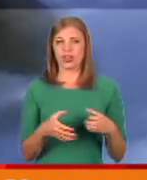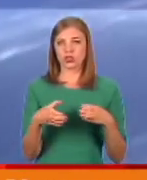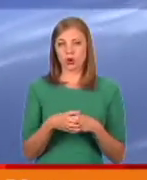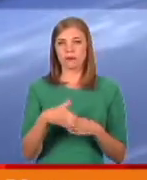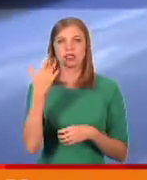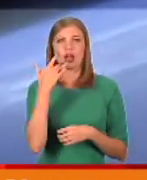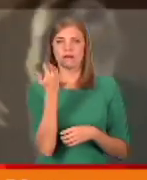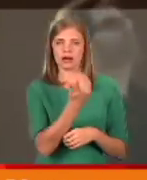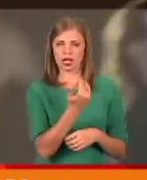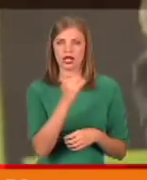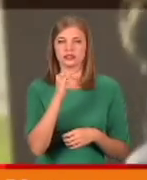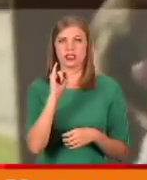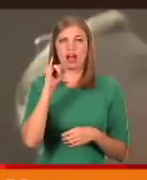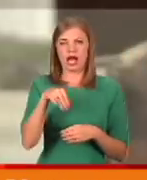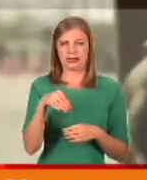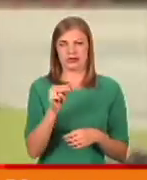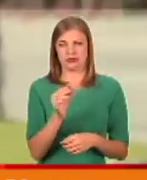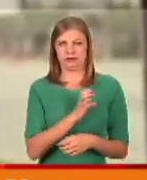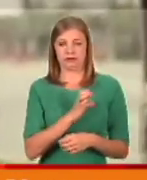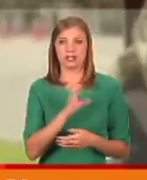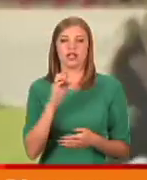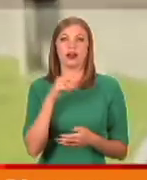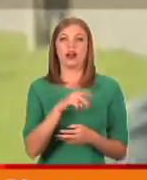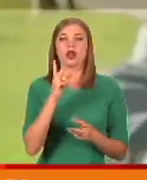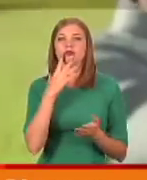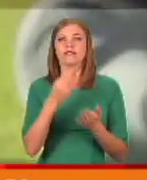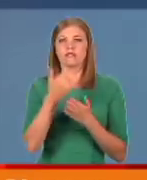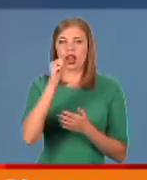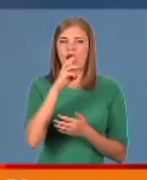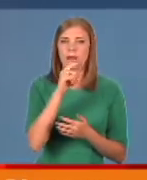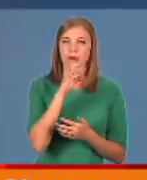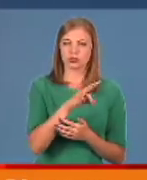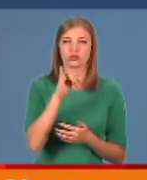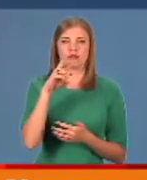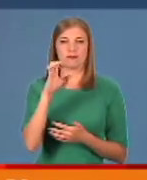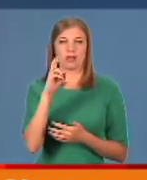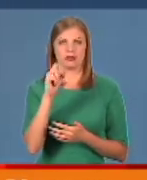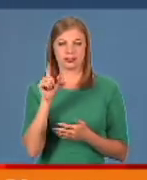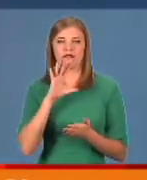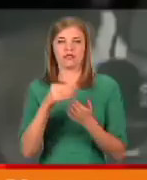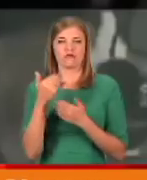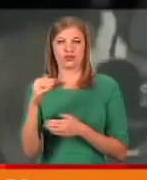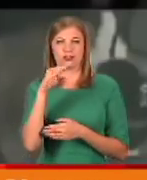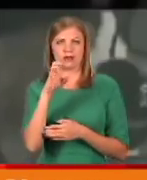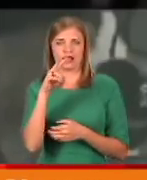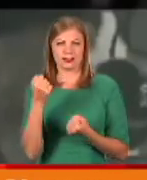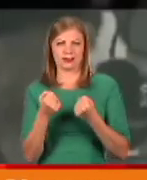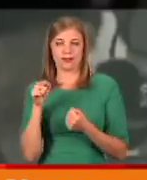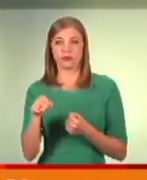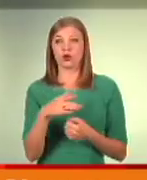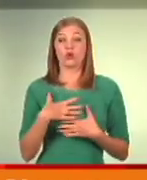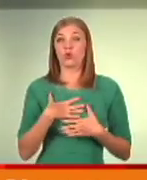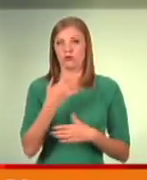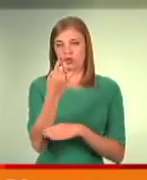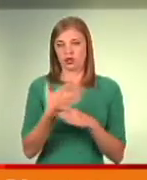компанії, американських IT-мільярдерів, Безоса, власника Амазону, та Маска, власника Тесли. Улюблена